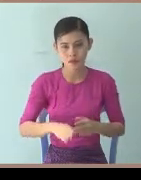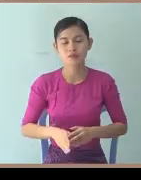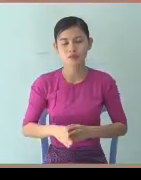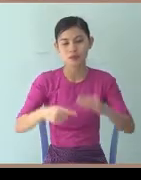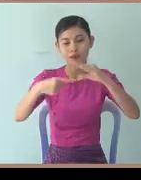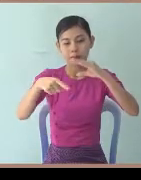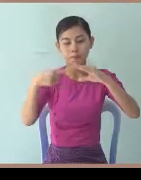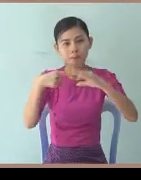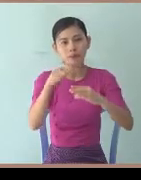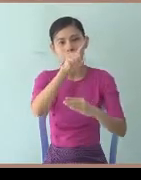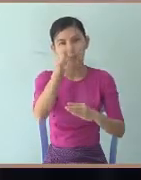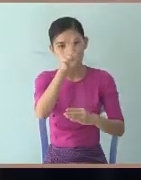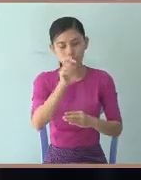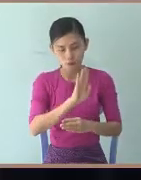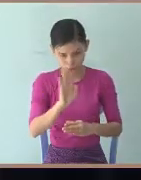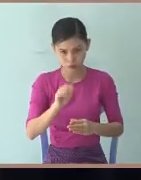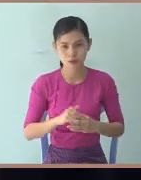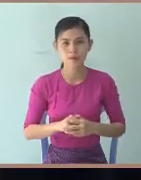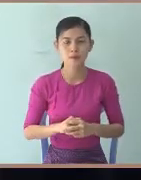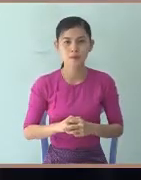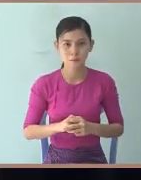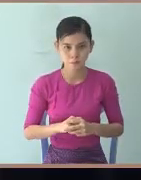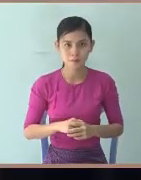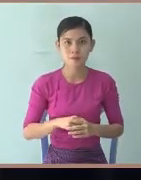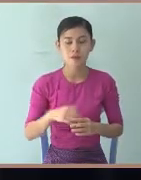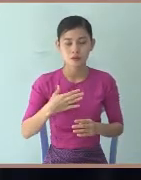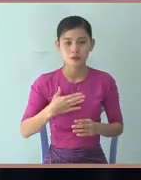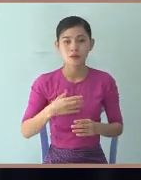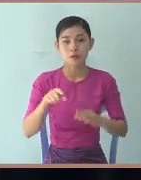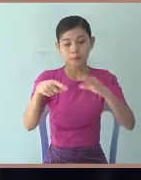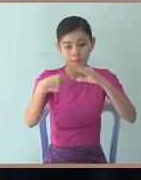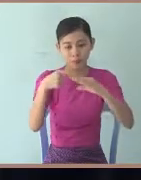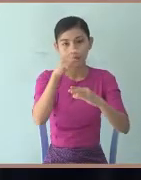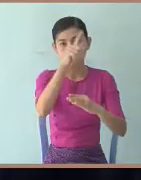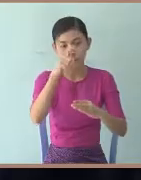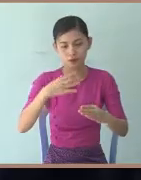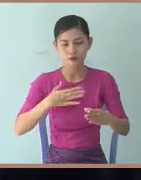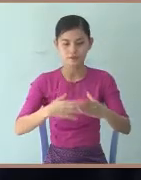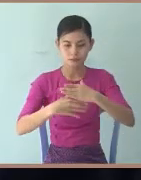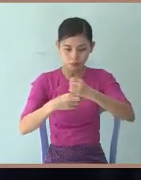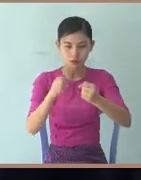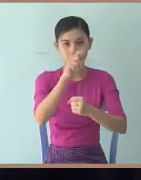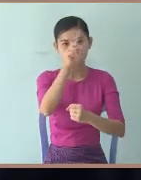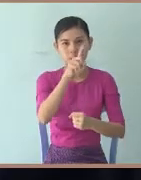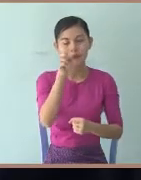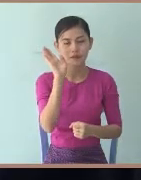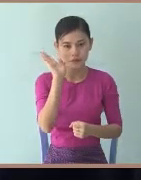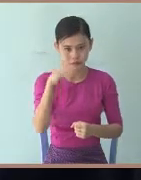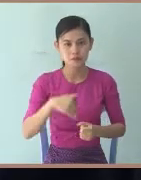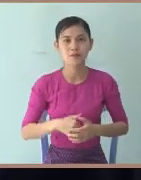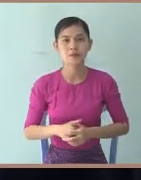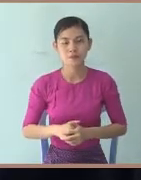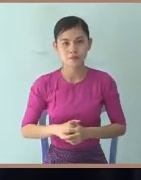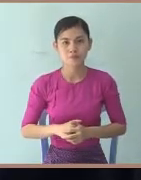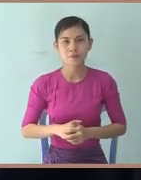ည်းရှိပါတယ်ဒါပြင်နောက်ထပ်ဒီစာတွေနဲ့ပေးပို့ပြီးတော့မေးလာတဲ့မေးခွန်းတွေလည်းရှိပါတယ်ဆိုတော့အခုကျမကဒီစာတွေနဲ့ပေးပို့ပြီးတော့မေးလာတဲ့မေးခွန်း